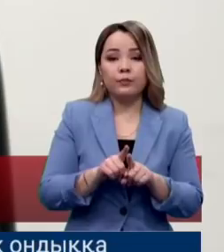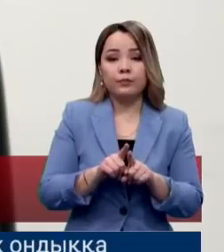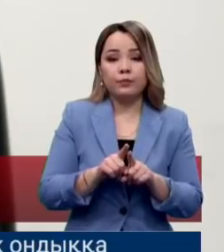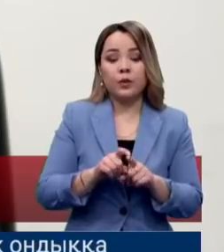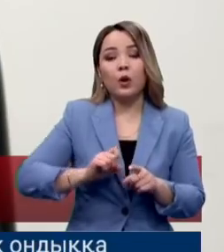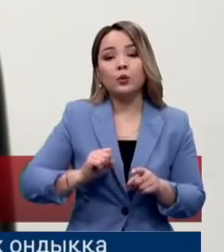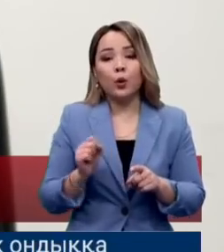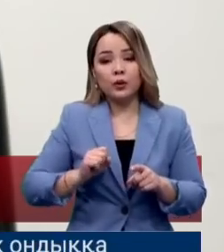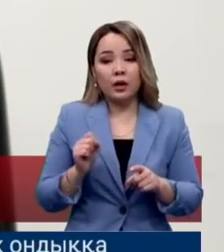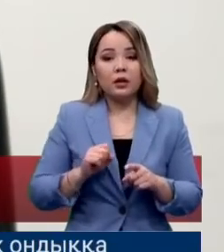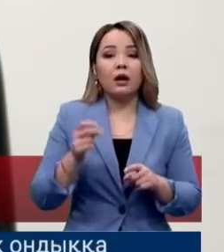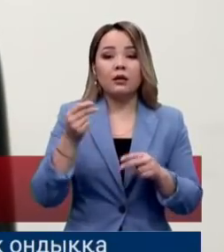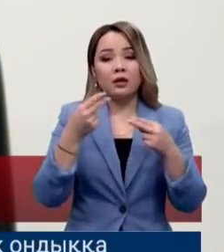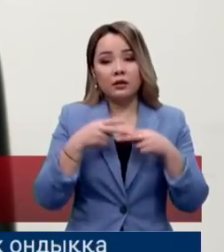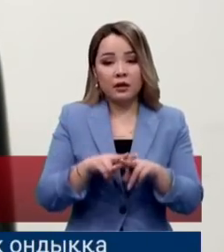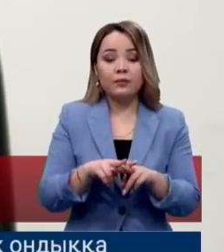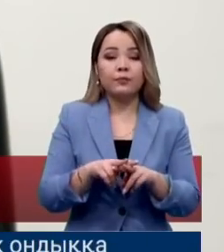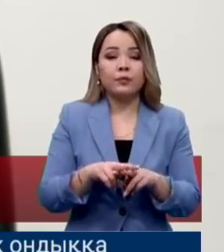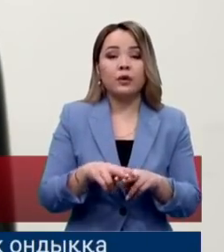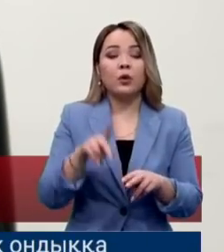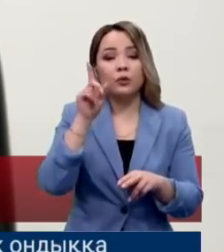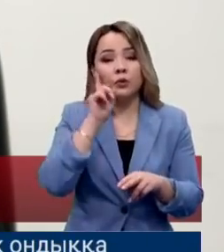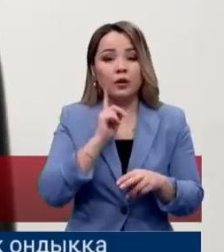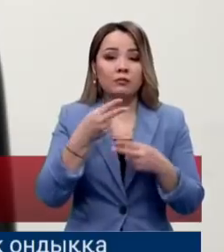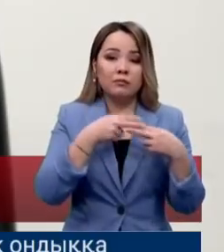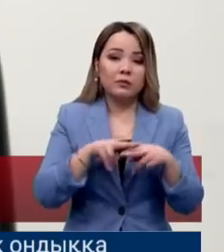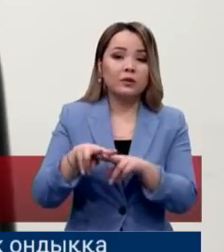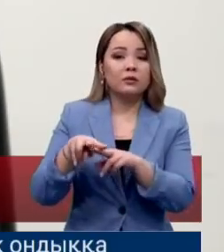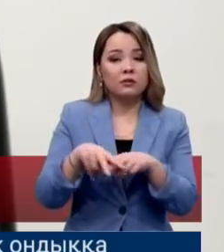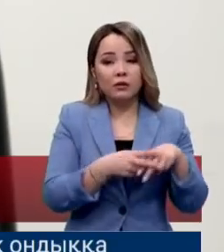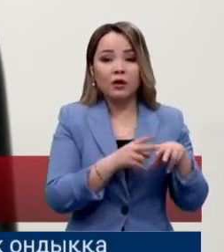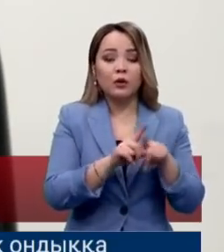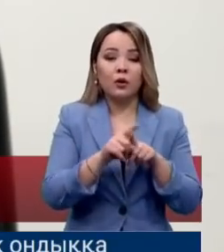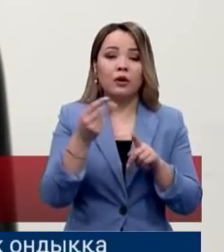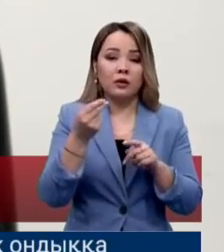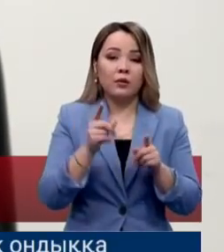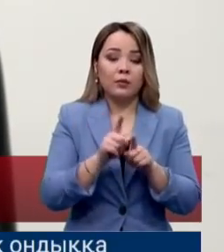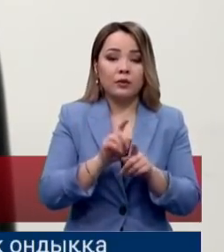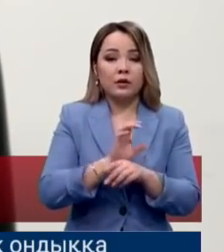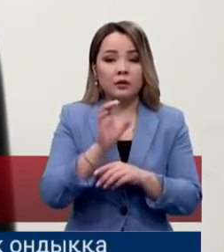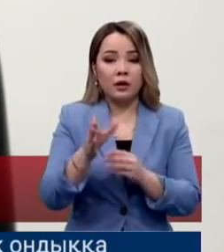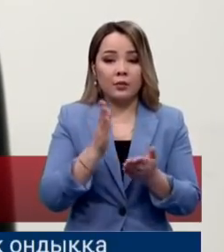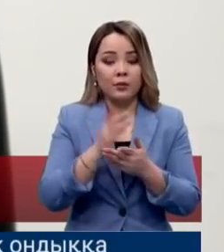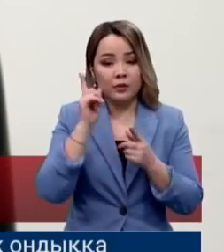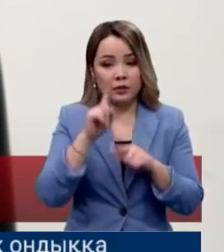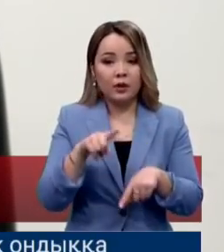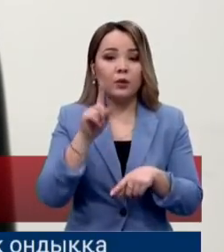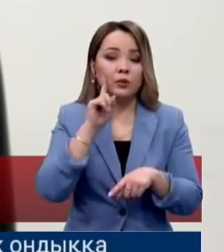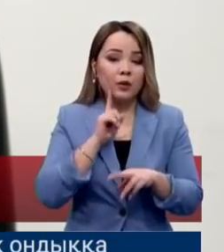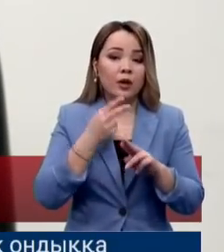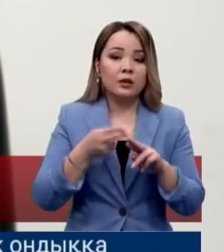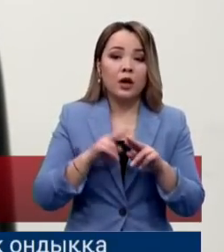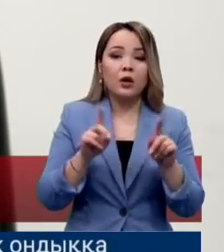жаңағы достарына ақша жіберу, немесе жаңағы енді ыңғайлы ғой, былайша айтқанда ақшалай қолма-қол алып беріп жүргенше перевод жасай салады